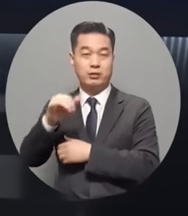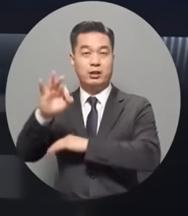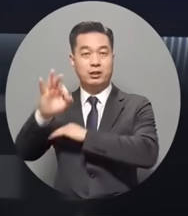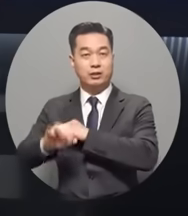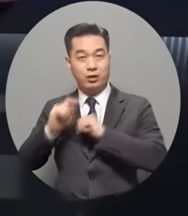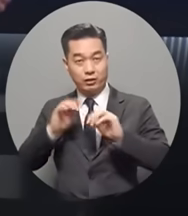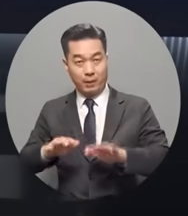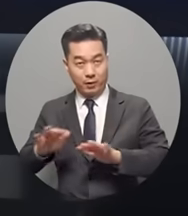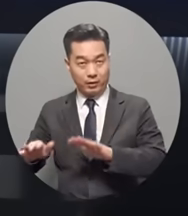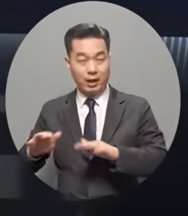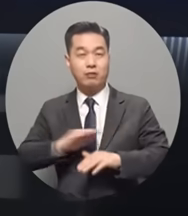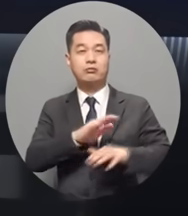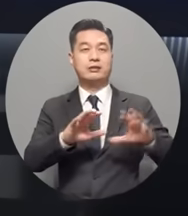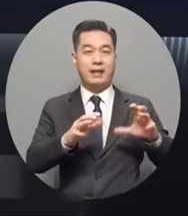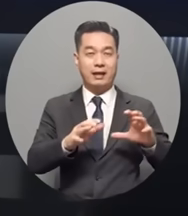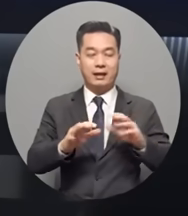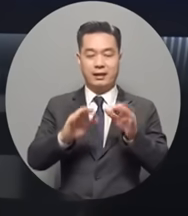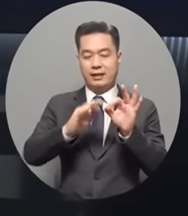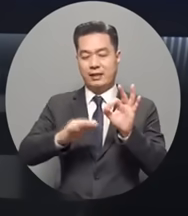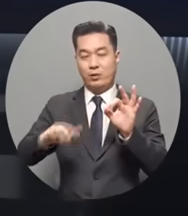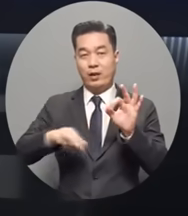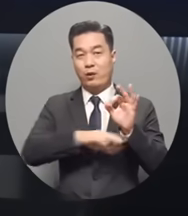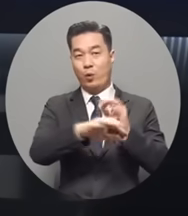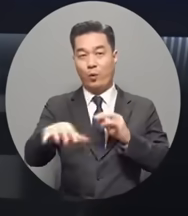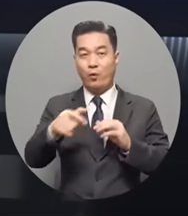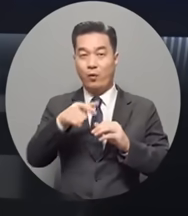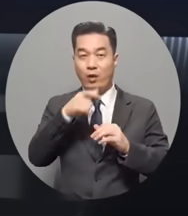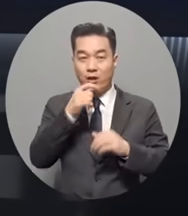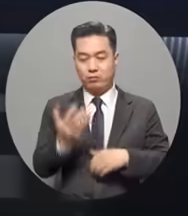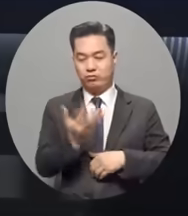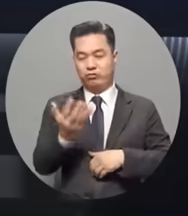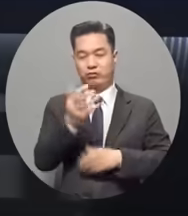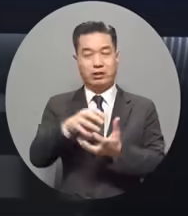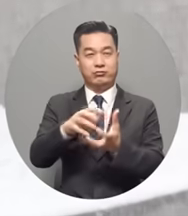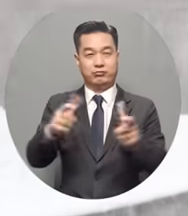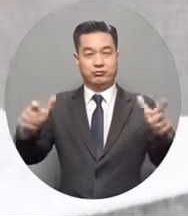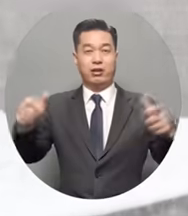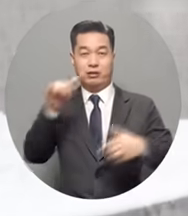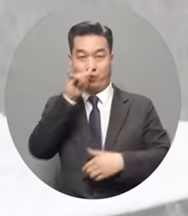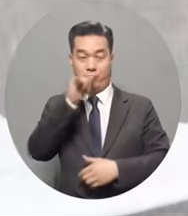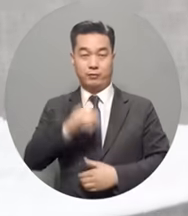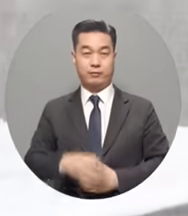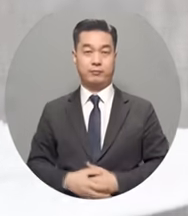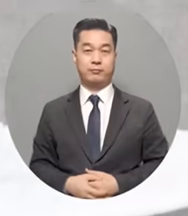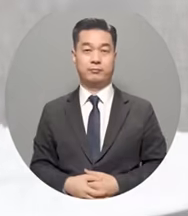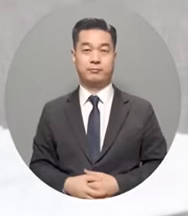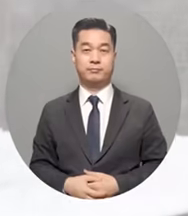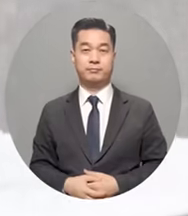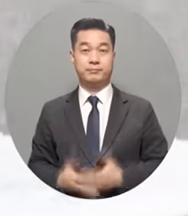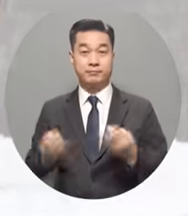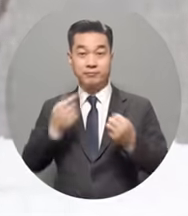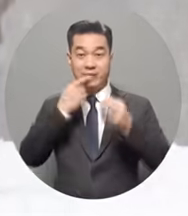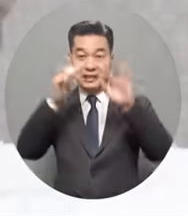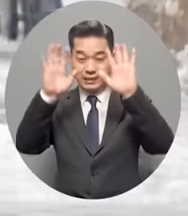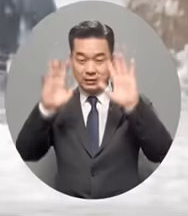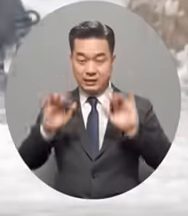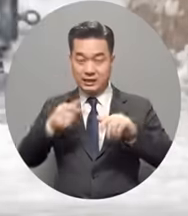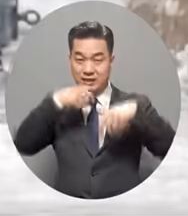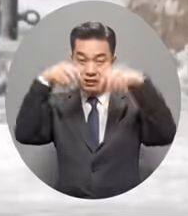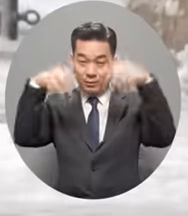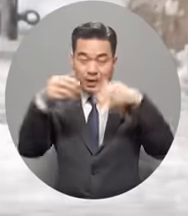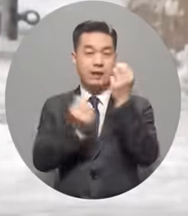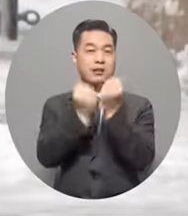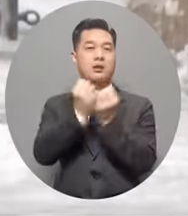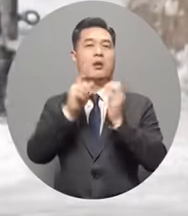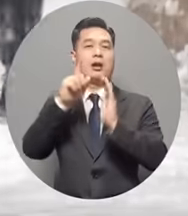그리고 인도양 전역에서 수증기가 증가했다는 걸볼수 있습니다. 많은 눈비를 설명하는데